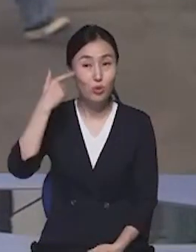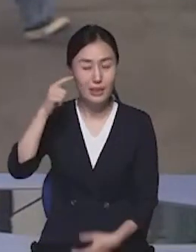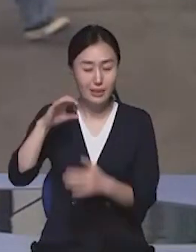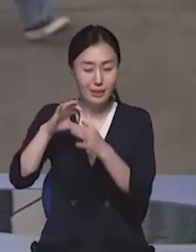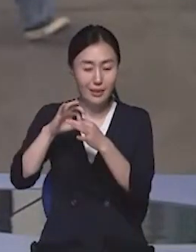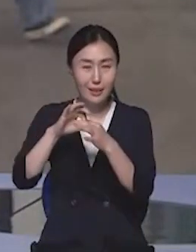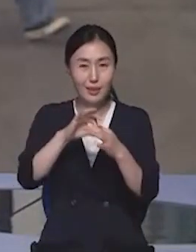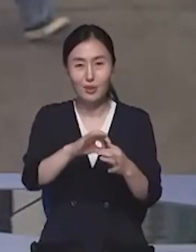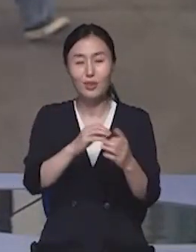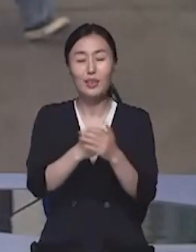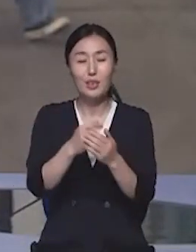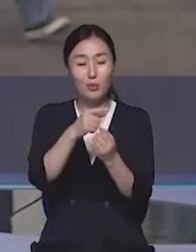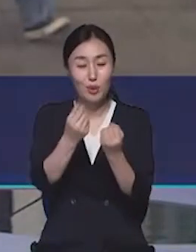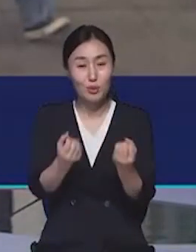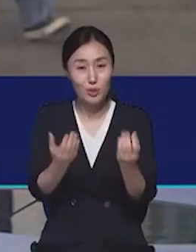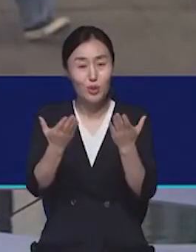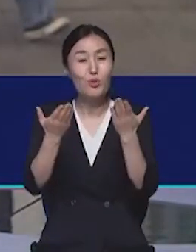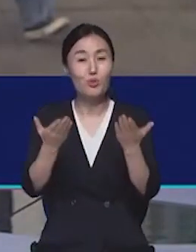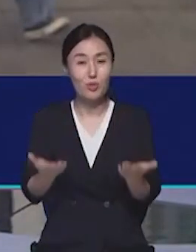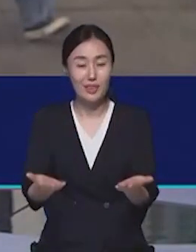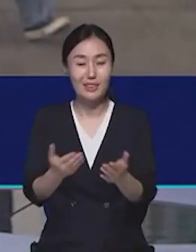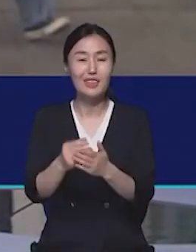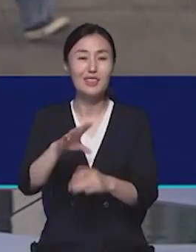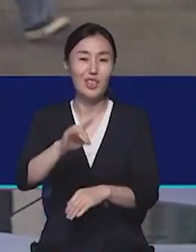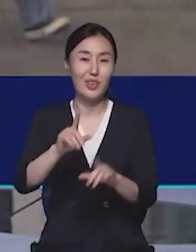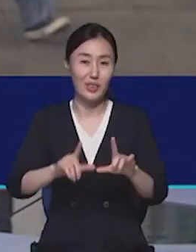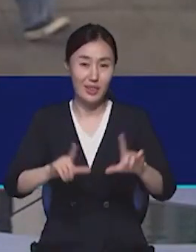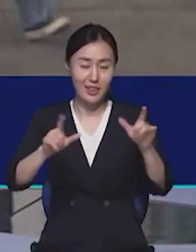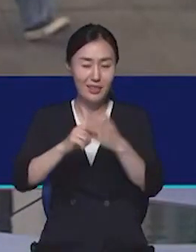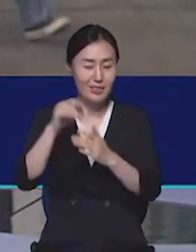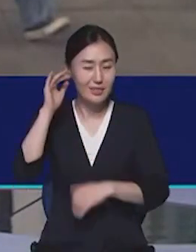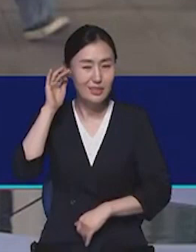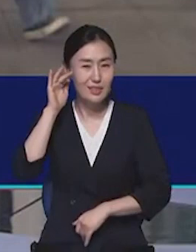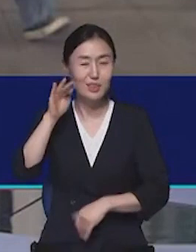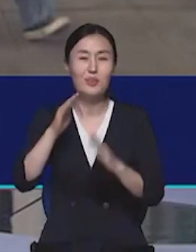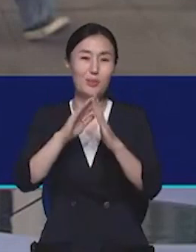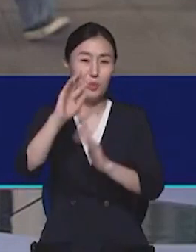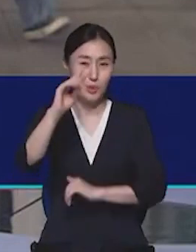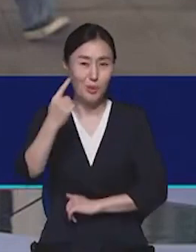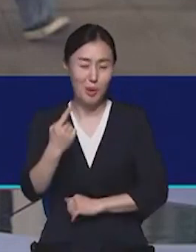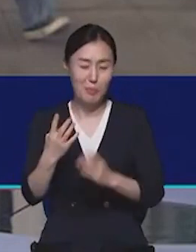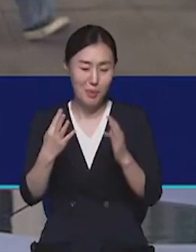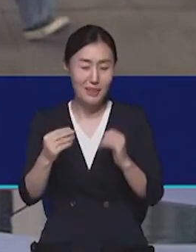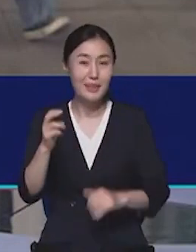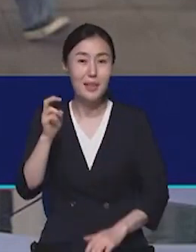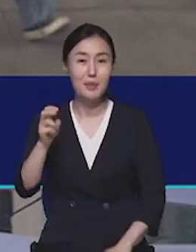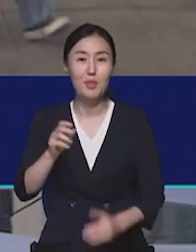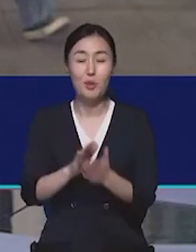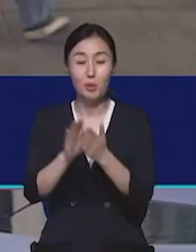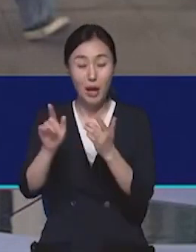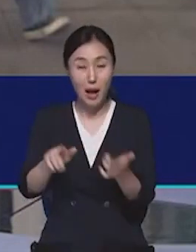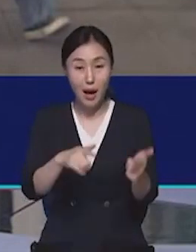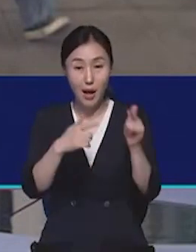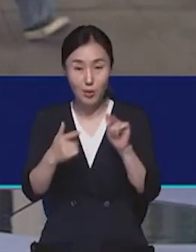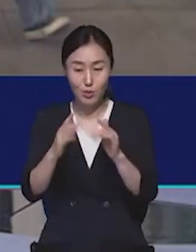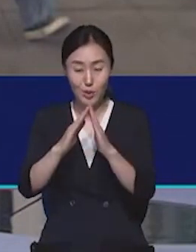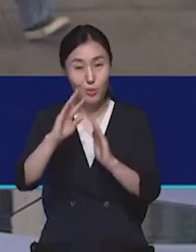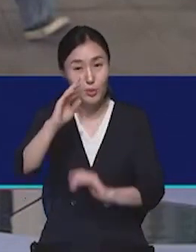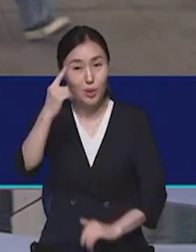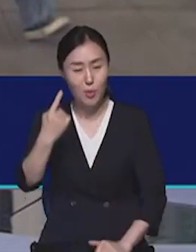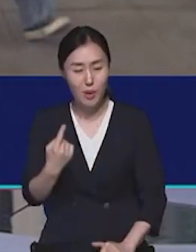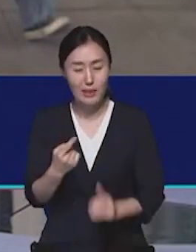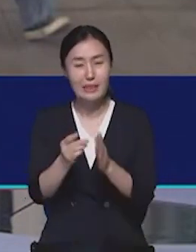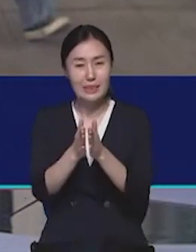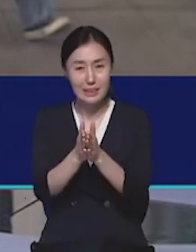6일 동안 이어지는 황금 추석 연휴 첫날입니다 그리운 고향집에 오신 분들 많으실텐데요 오늘 하루 귀성행렬이 본격